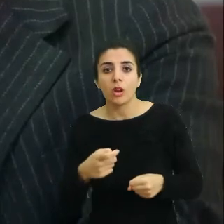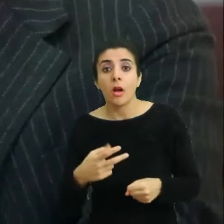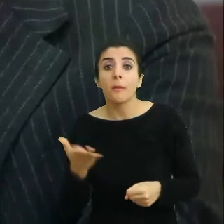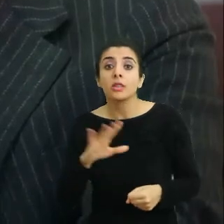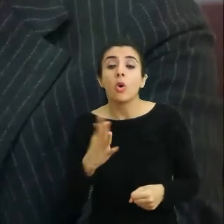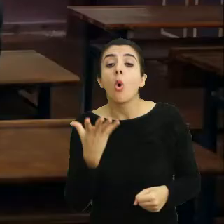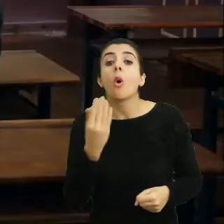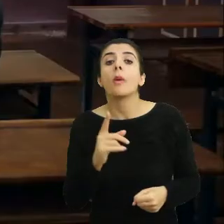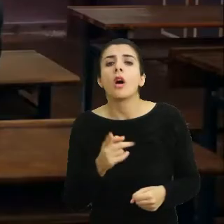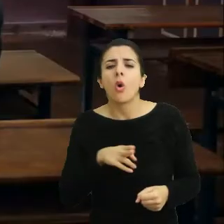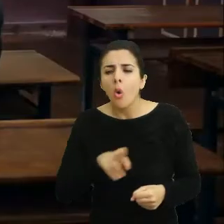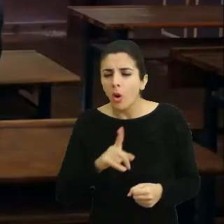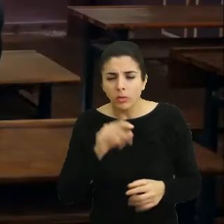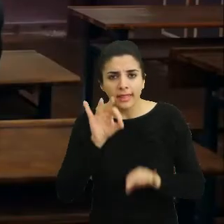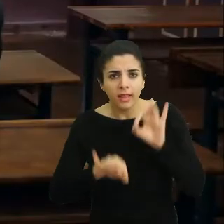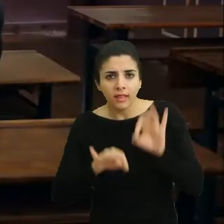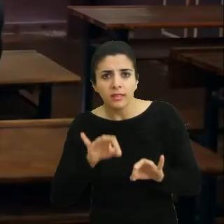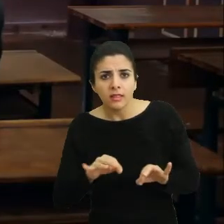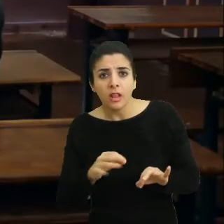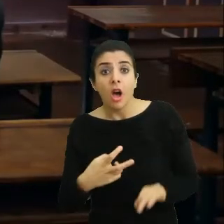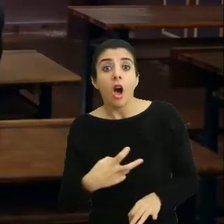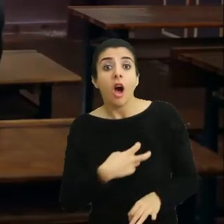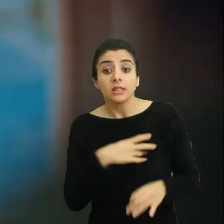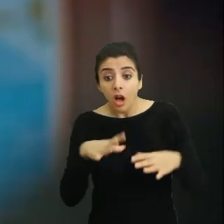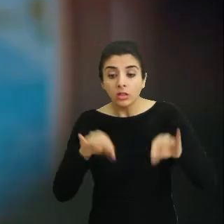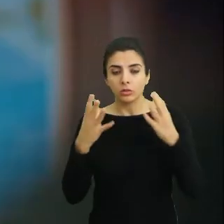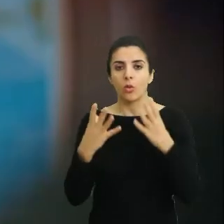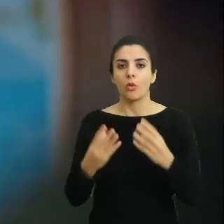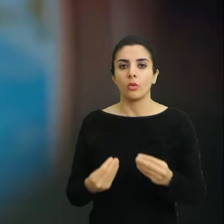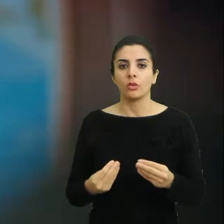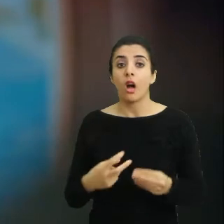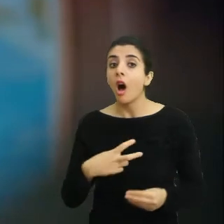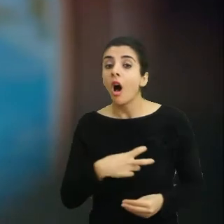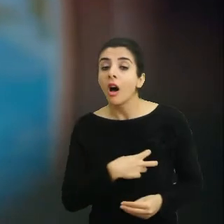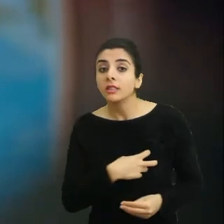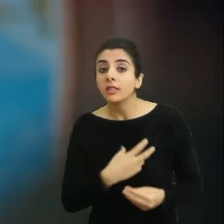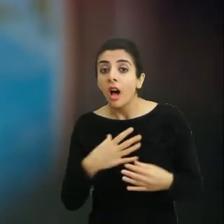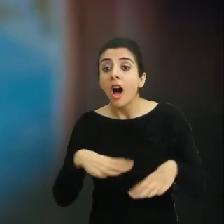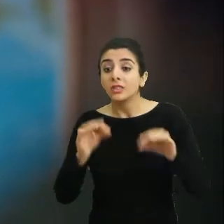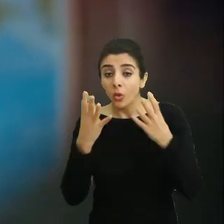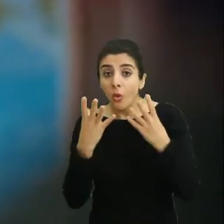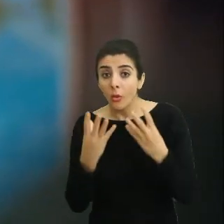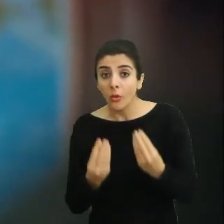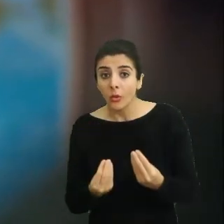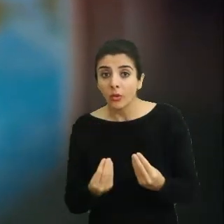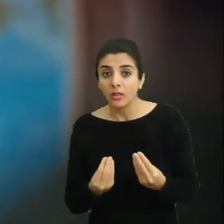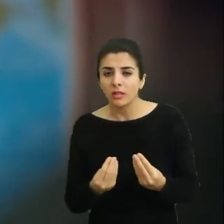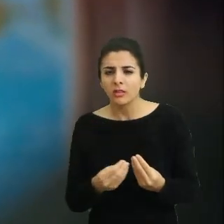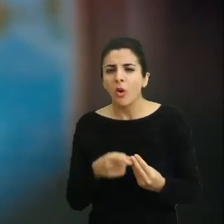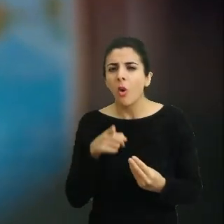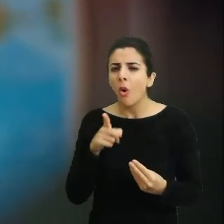olmadı gündemi denetli işin. Aşka hazır olan, aşka hazır olanlardan,